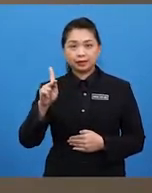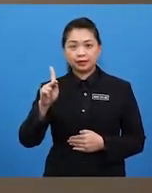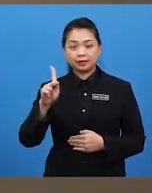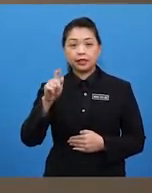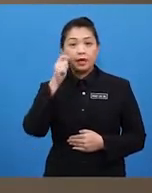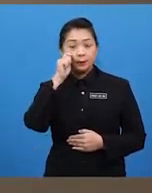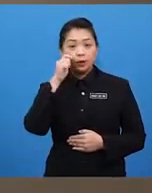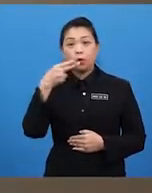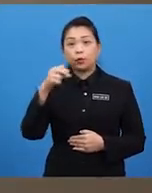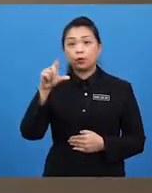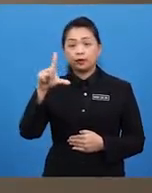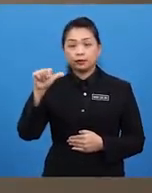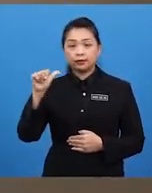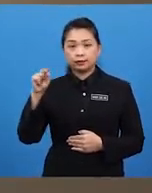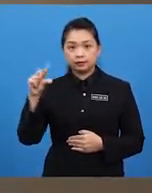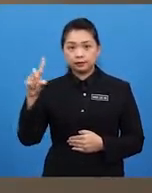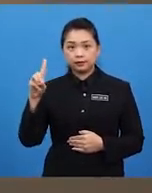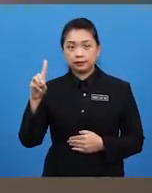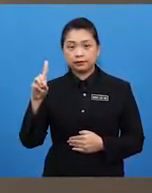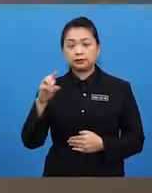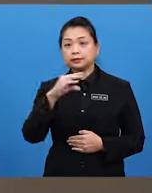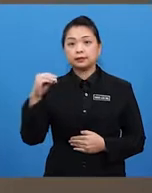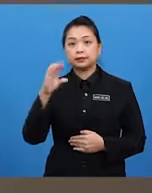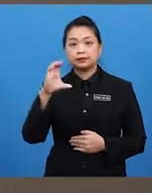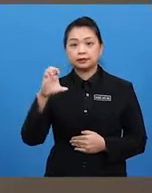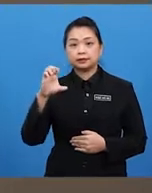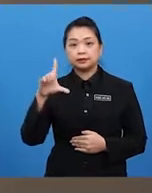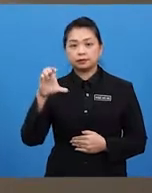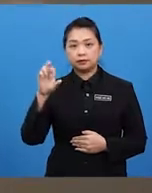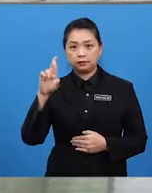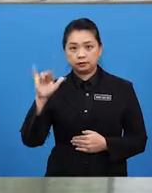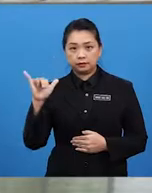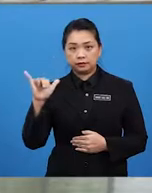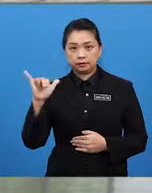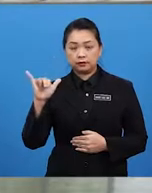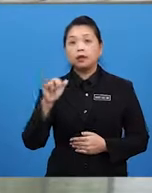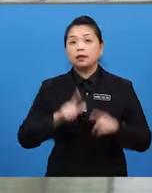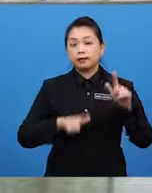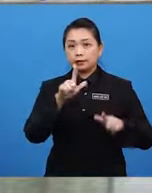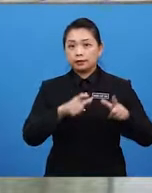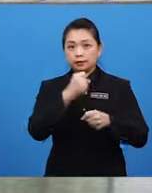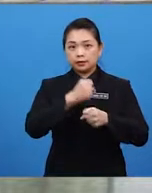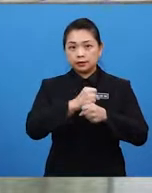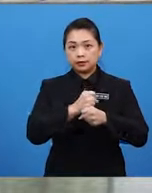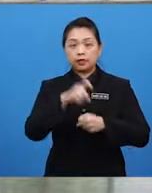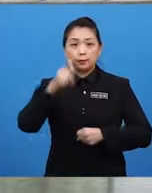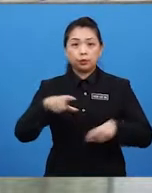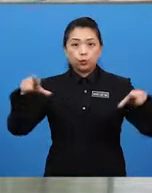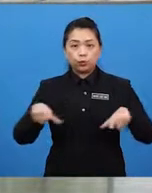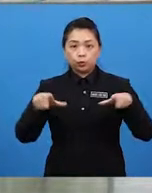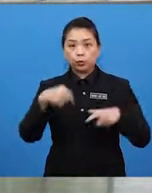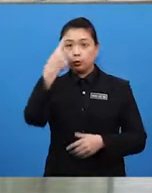Hai bawang goreng dan seledri Hai langkah kerja yang perlu dilakukan